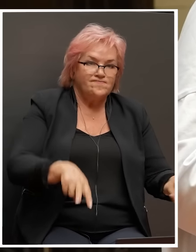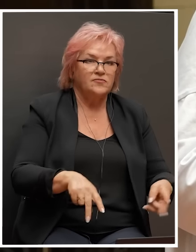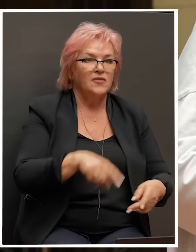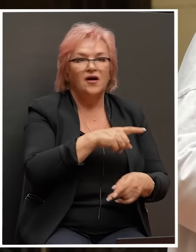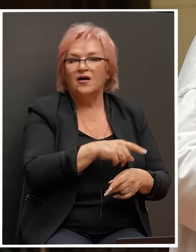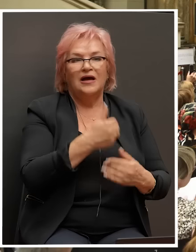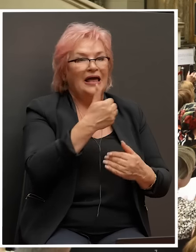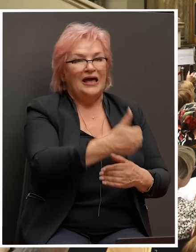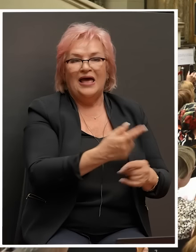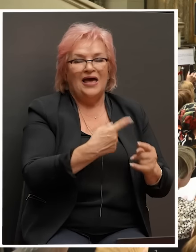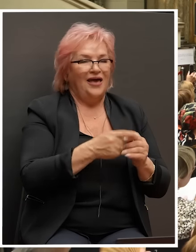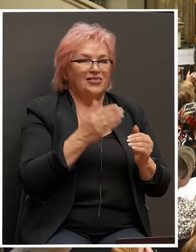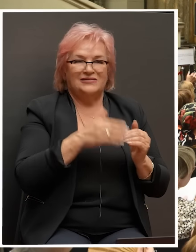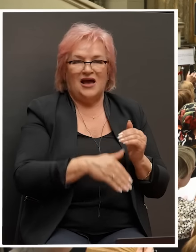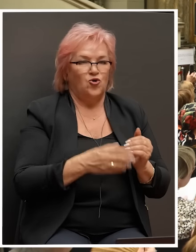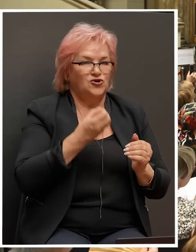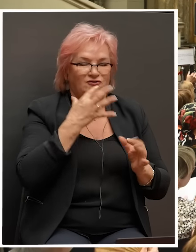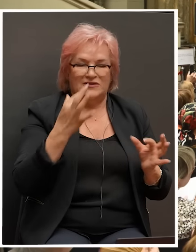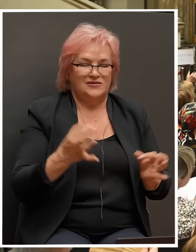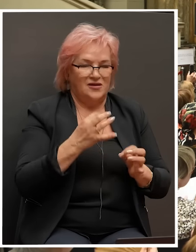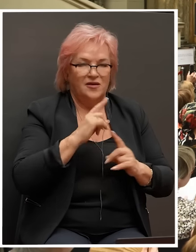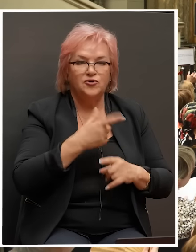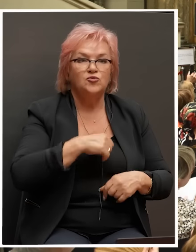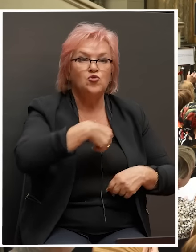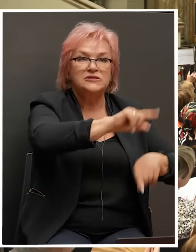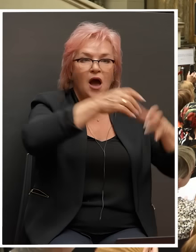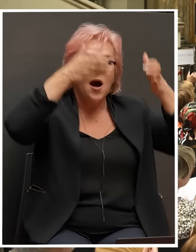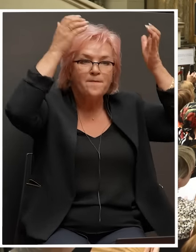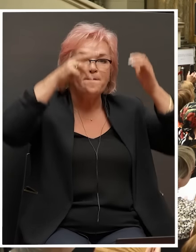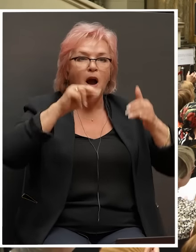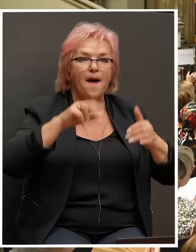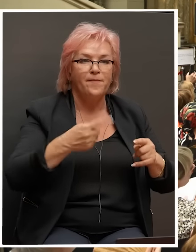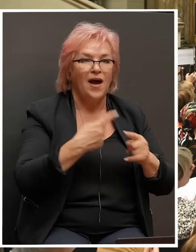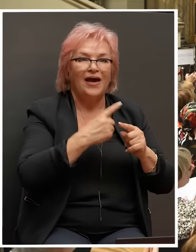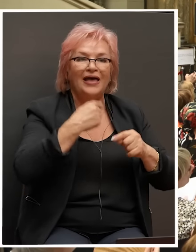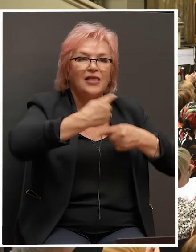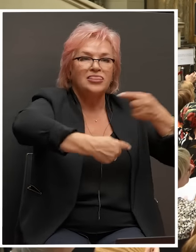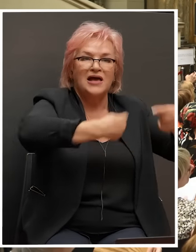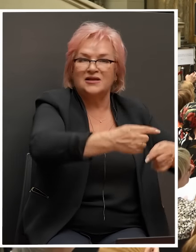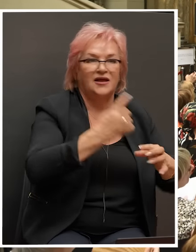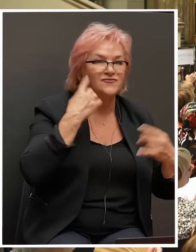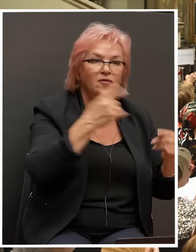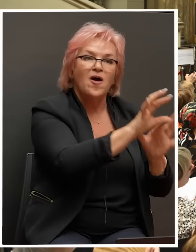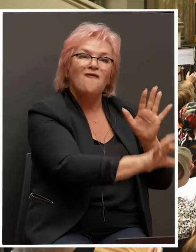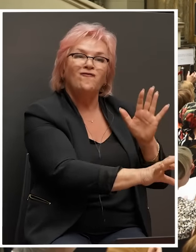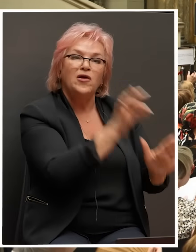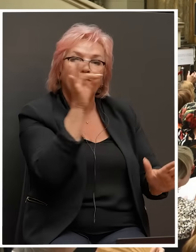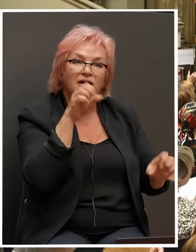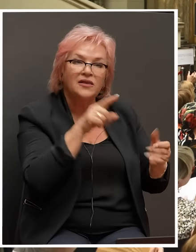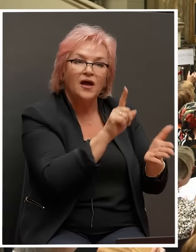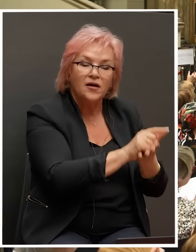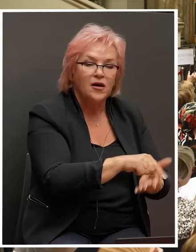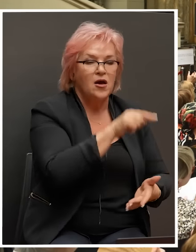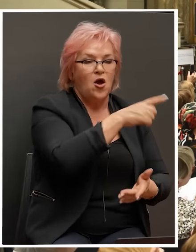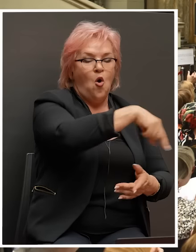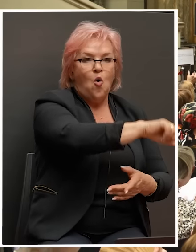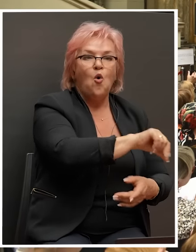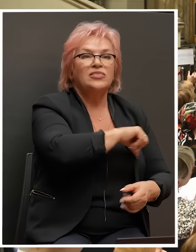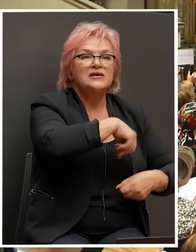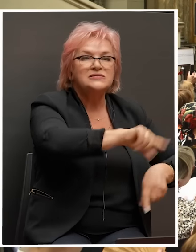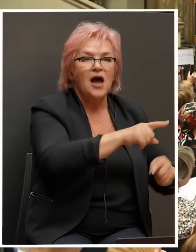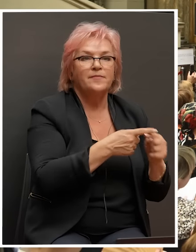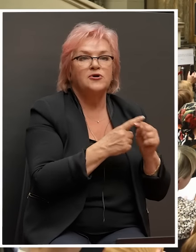не закончится, потому что сам папа, это не наследственная должность, она выборная. Сам папа бесконечно